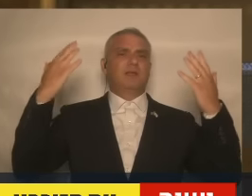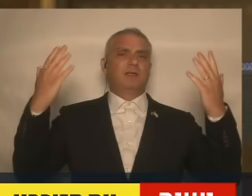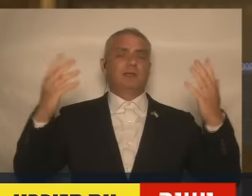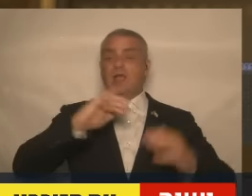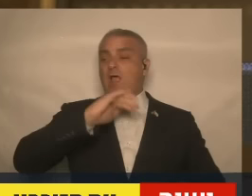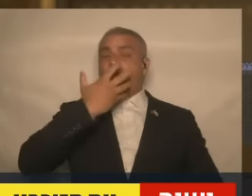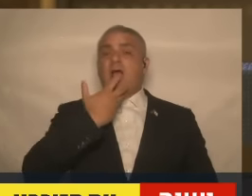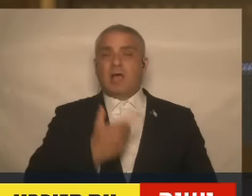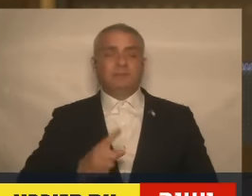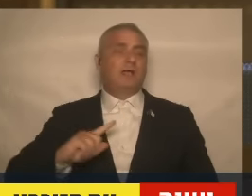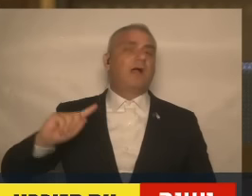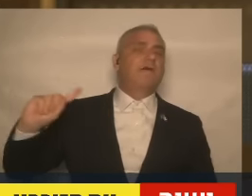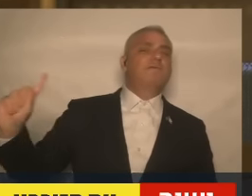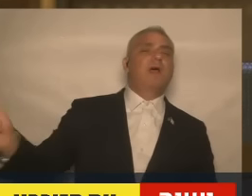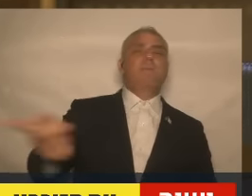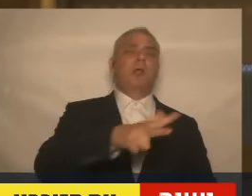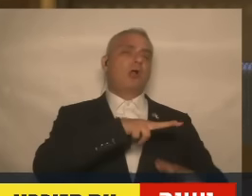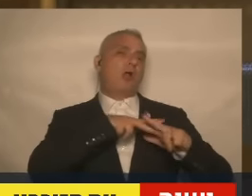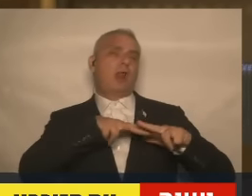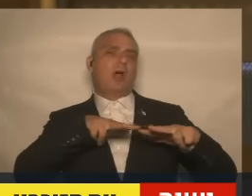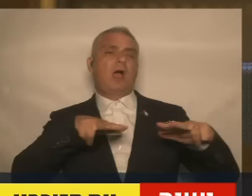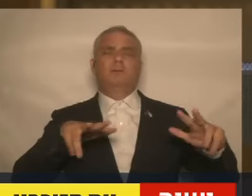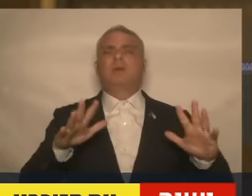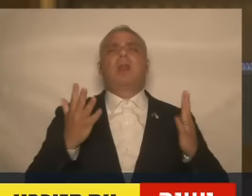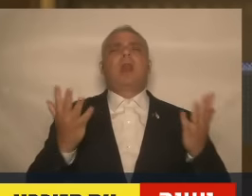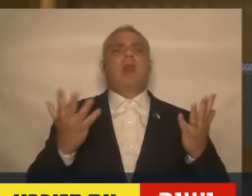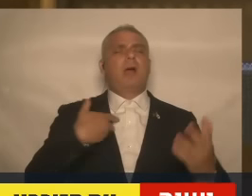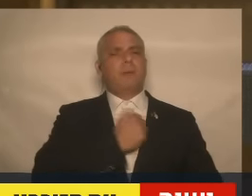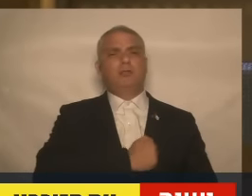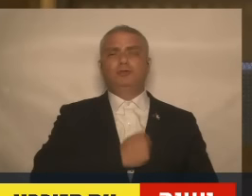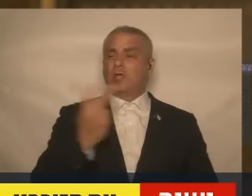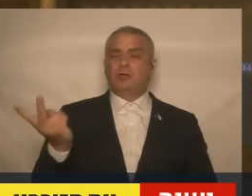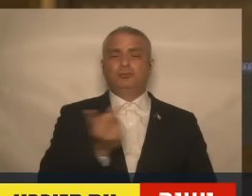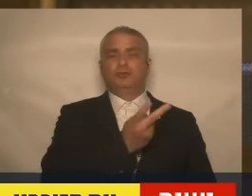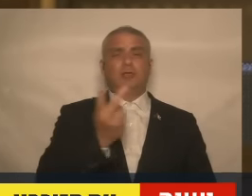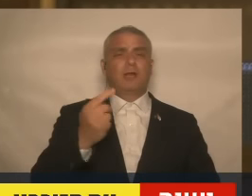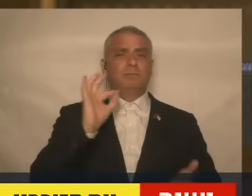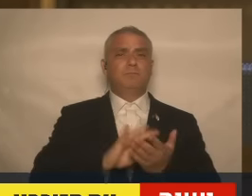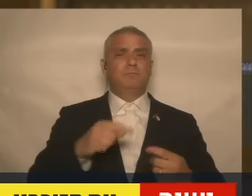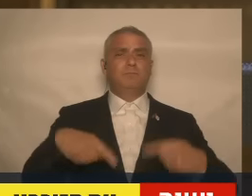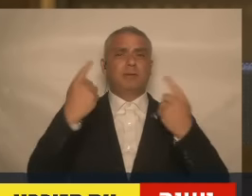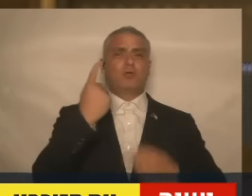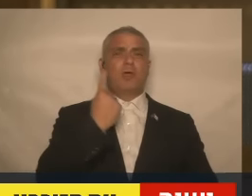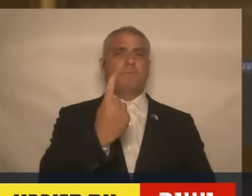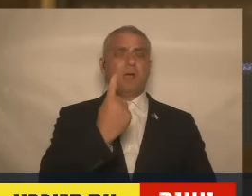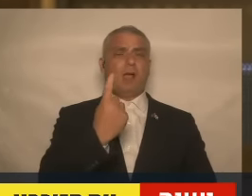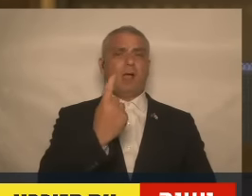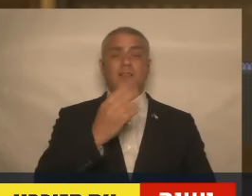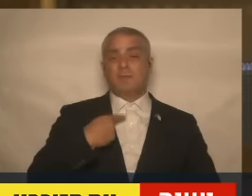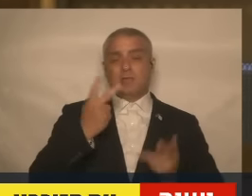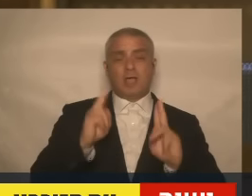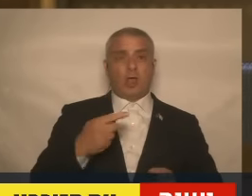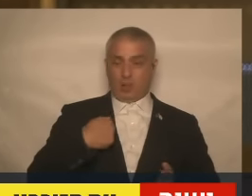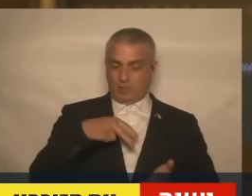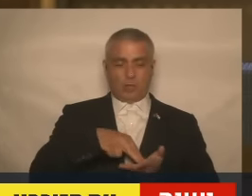בהר הרצל ובכל רחבי הארץ. למה אשקל גם שניכם יום אחד? אילו יכולתי הייתי